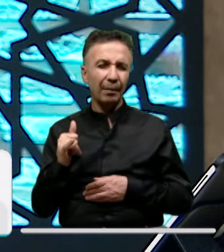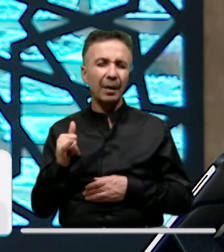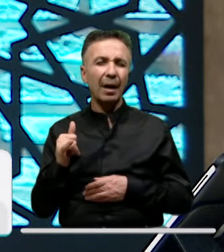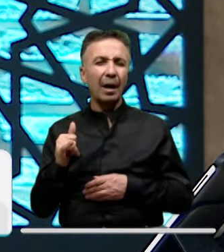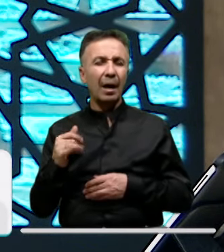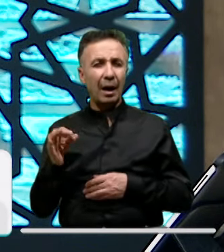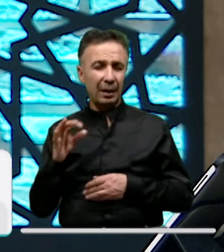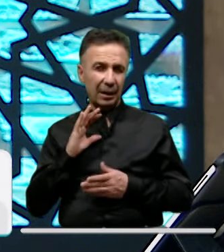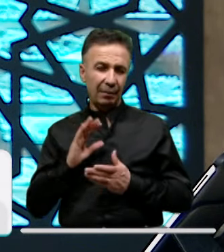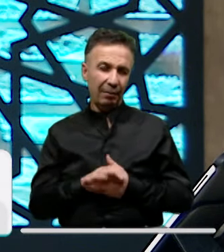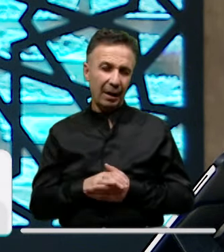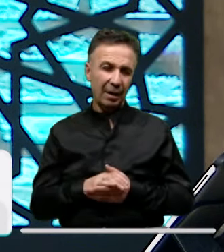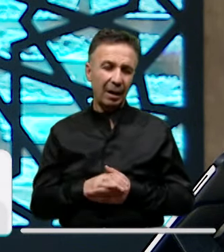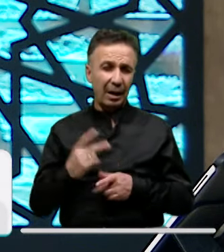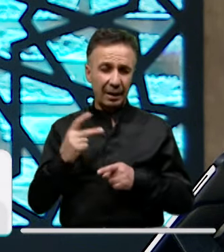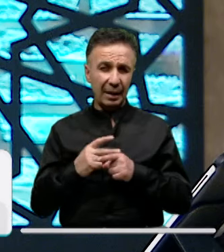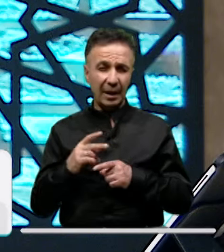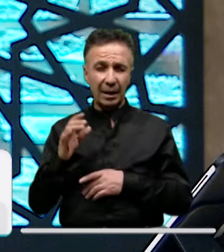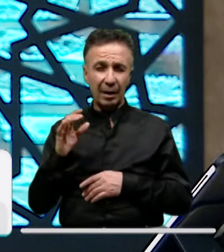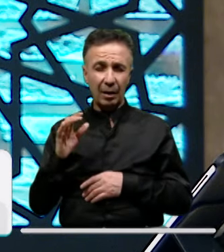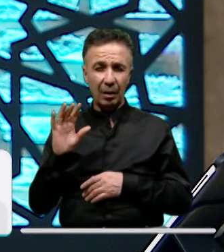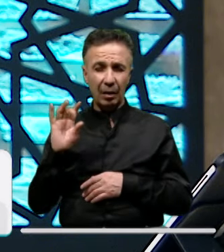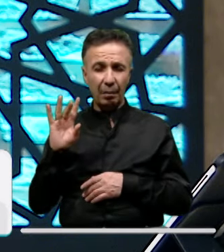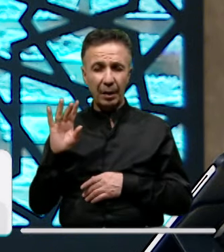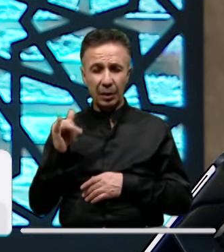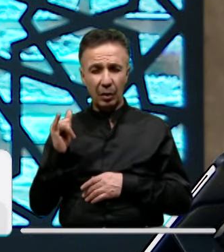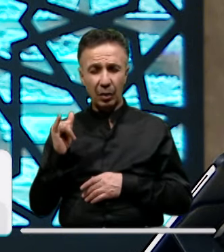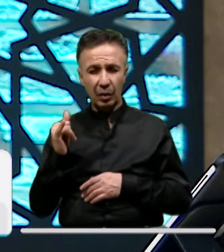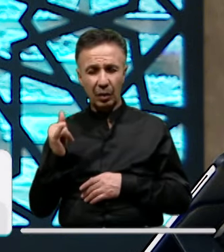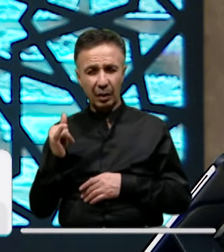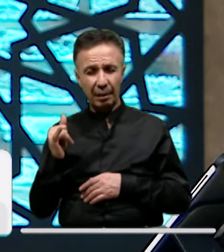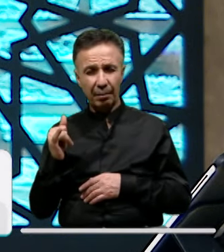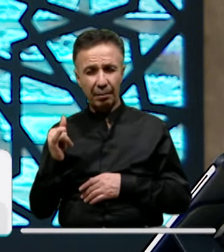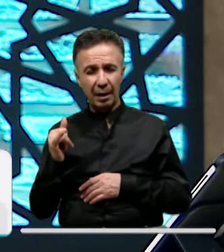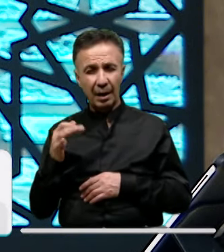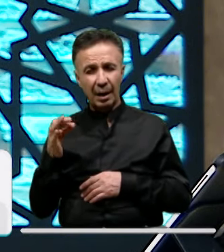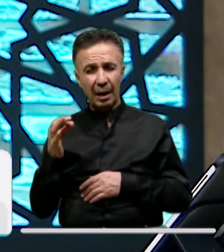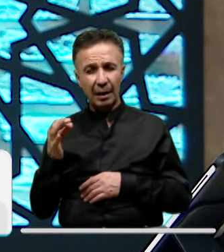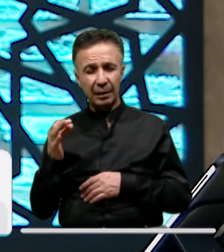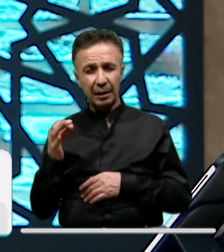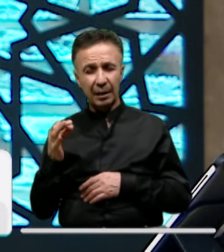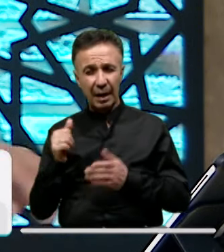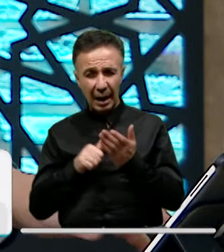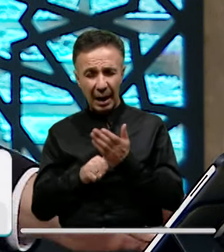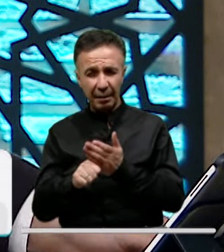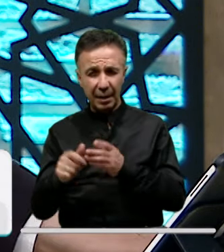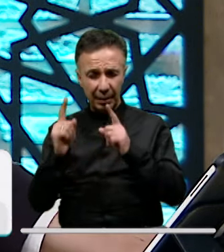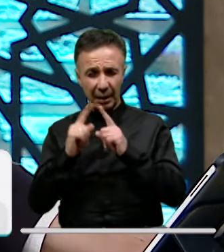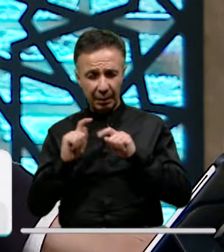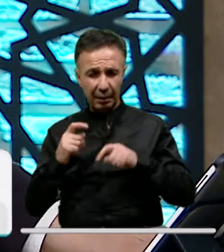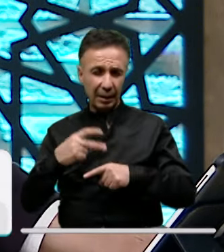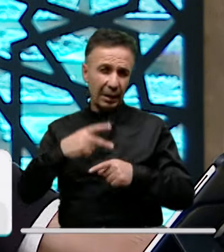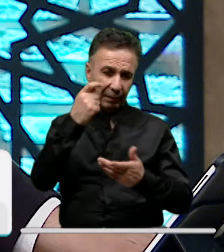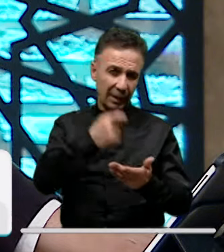kilogram üzerinden mi vereceğim yoksa bu sermayeden elde ettiğim kar üzerinden mi hesaplama yapacağım? Burada bir